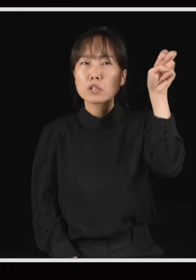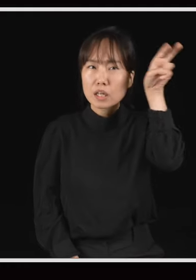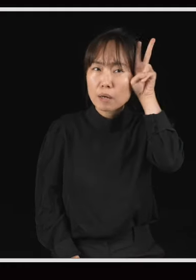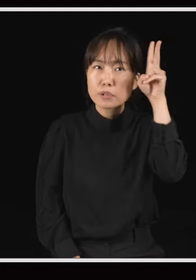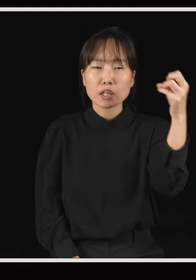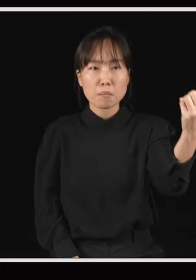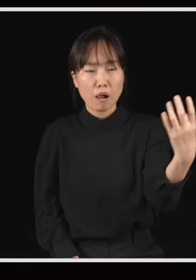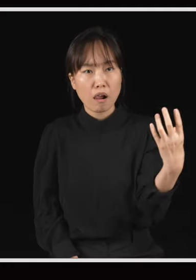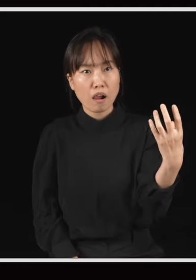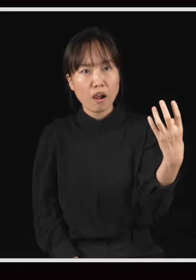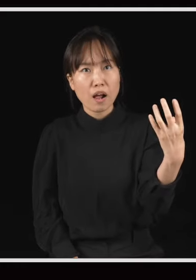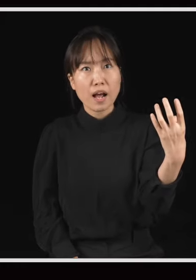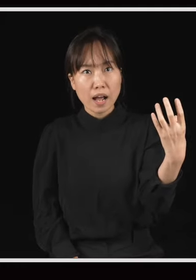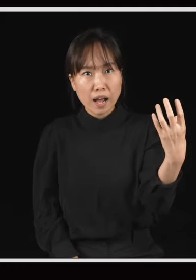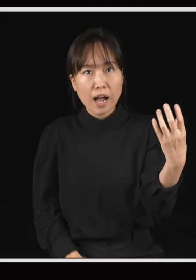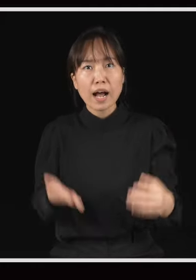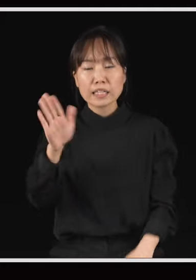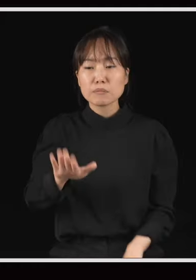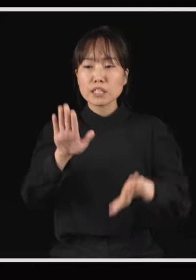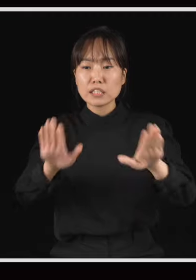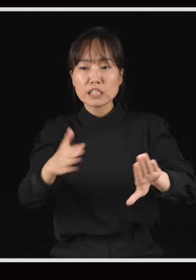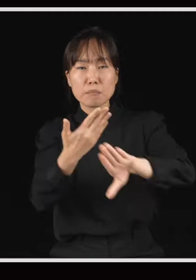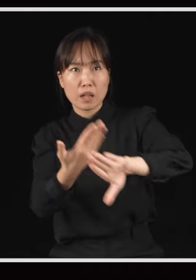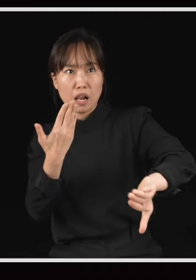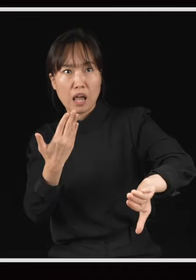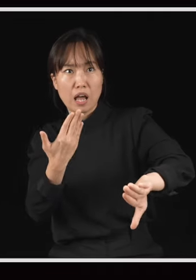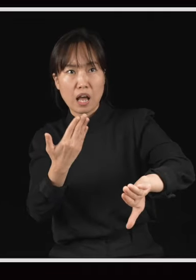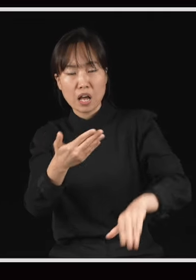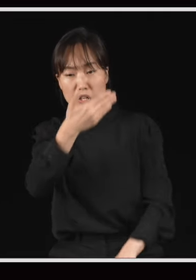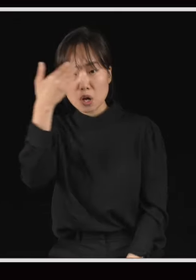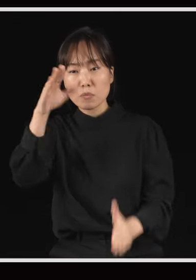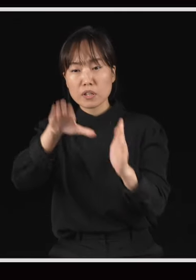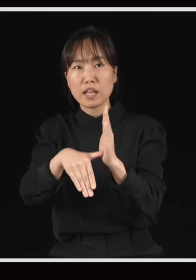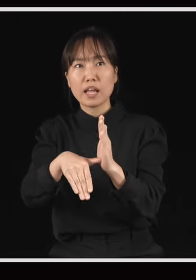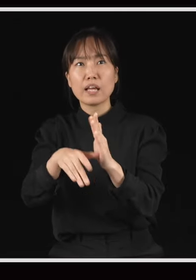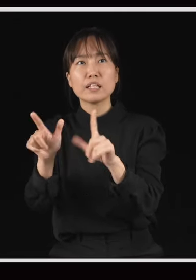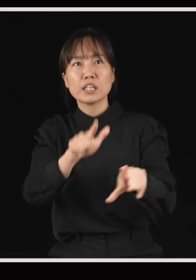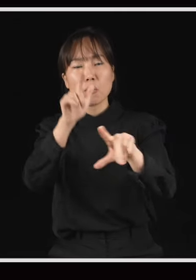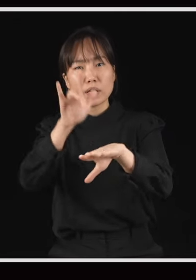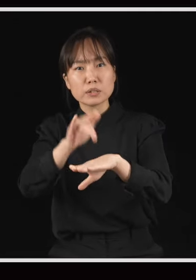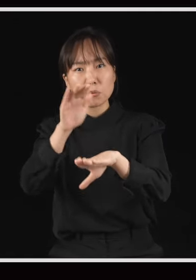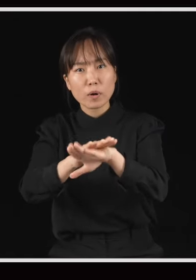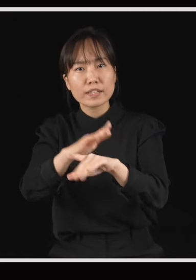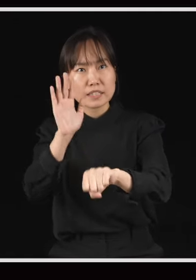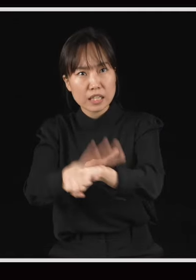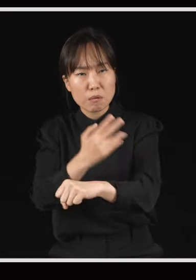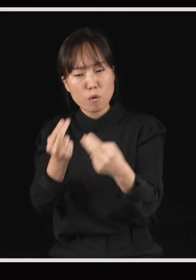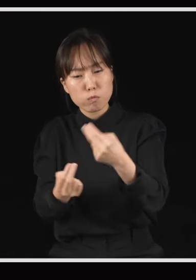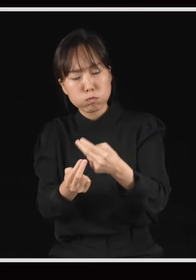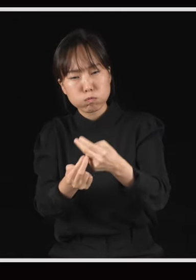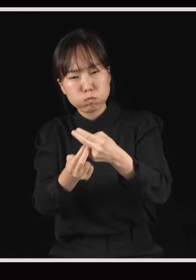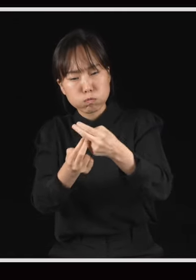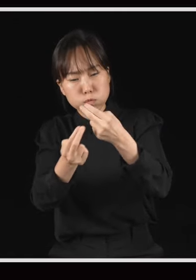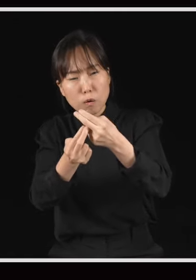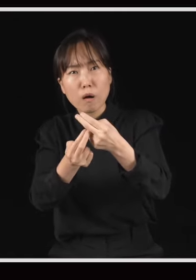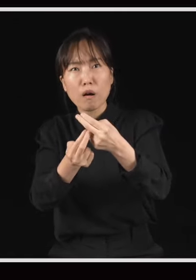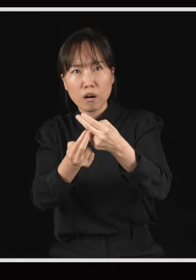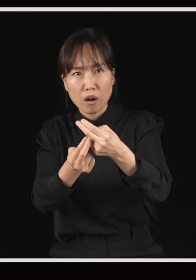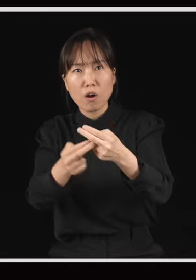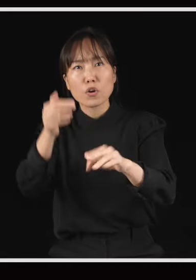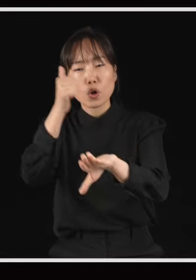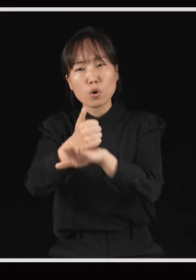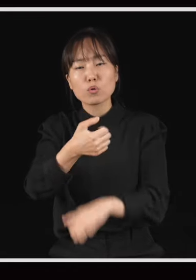치매가 왔다라고 얘기를 했지만, 지금은 이런 것들이 어떻게 보면 젊어서부터 발생한 여러 가지 티끌들이 모이고 쌓여서 그것들이